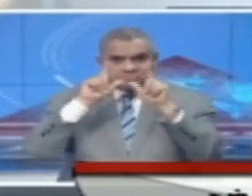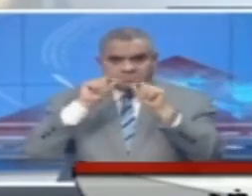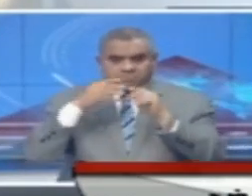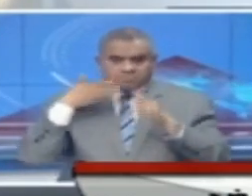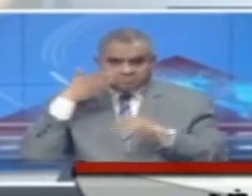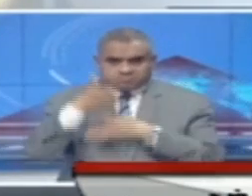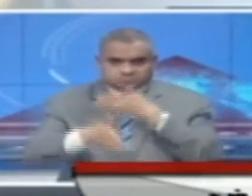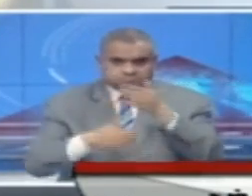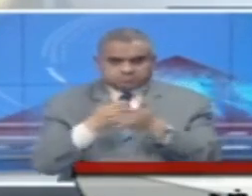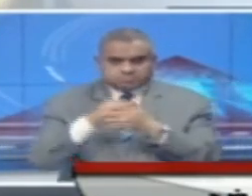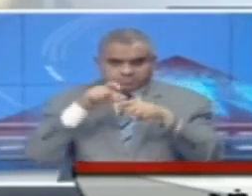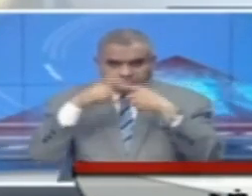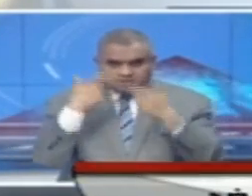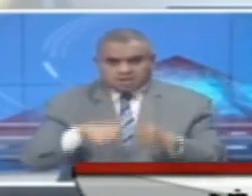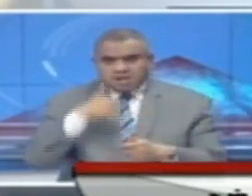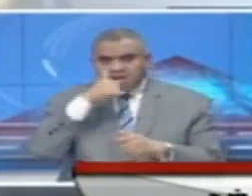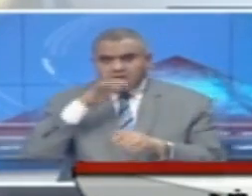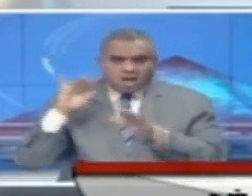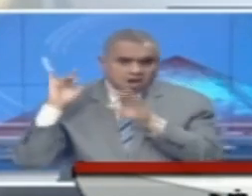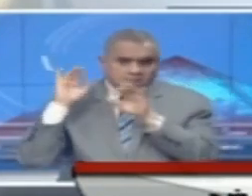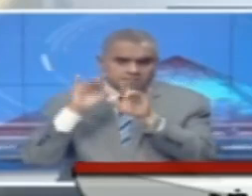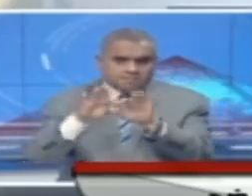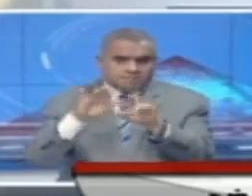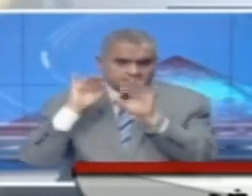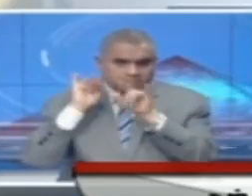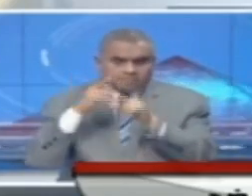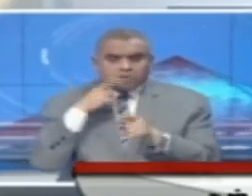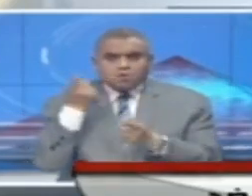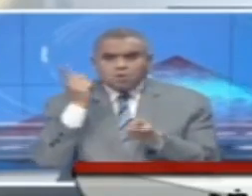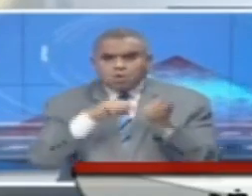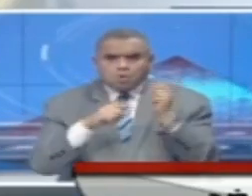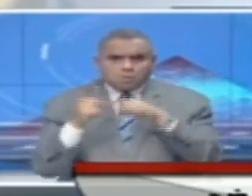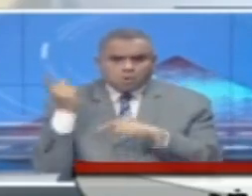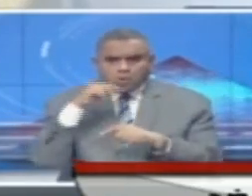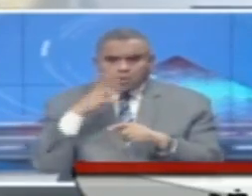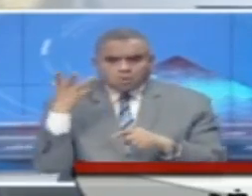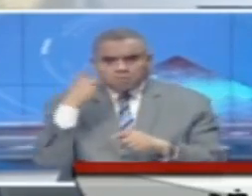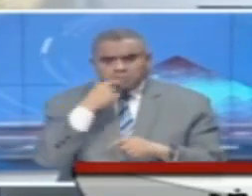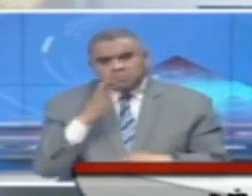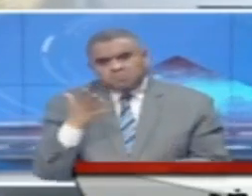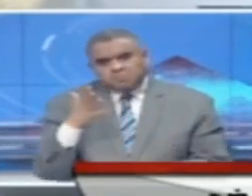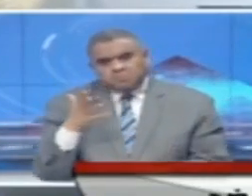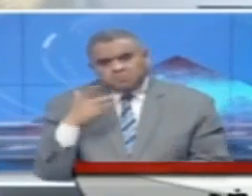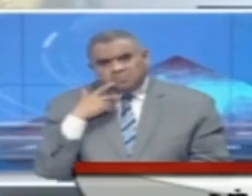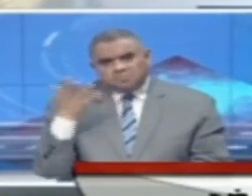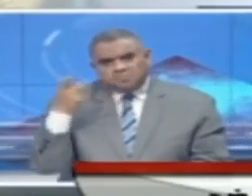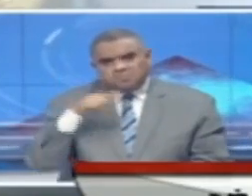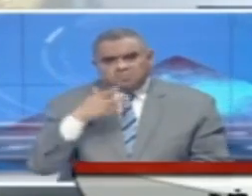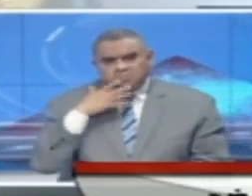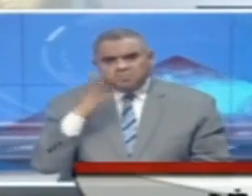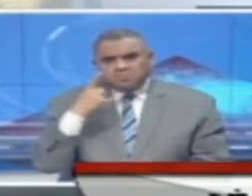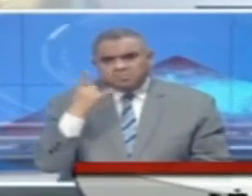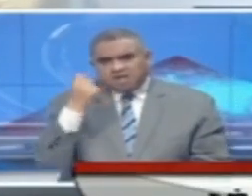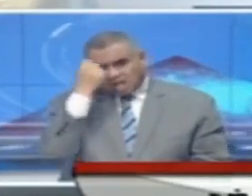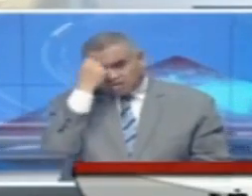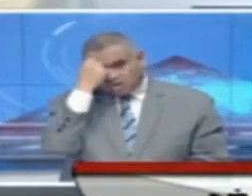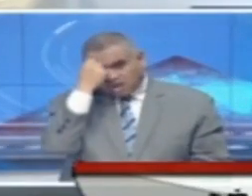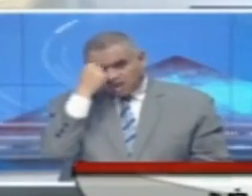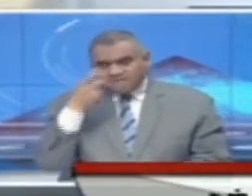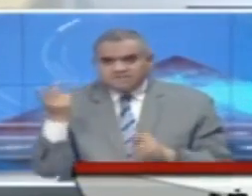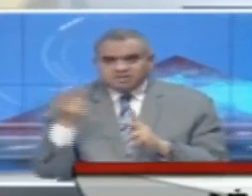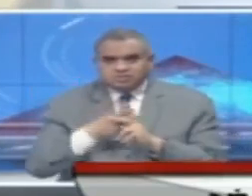في الشرق الأوسط. بنستقبل يوميا نقدر نستقبل حوالي 10,000 مواطن.